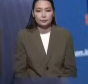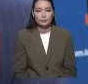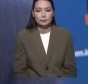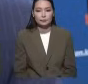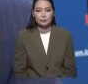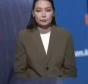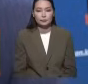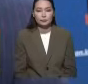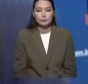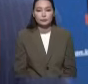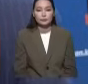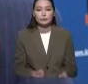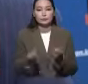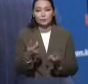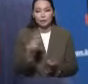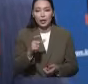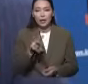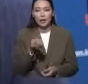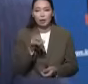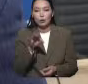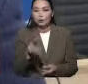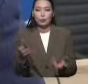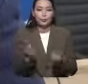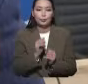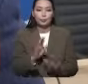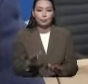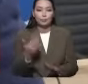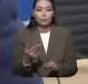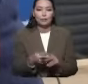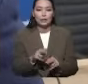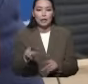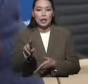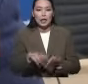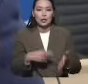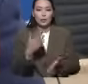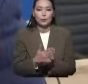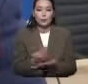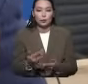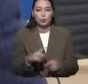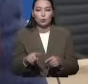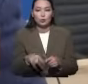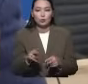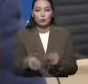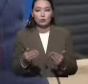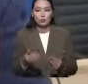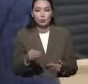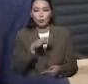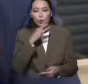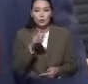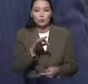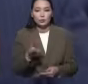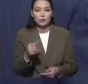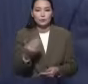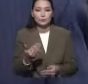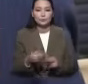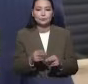Әкелген азықты бір элеваторда қабылдамайды. Бәрі лицензия алған, сол себептен 94 мың тонна бұйыл біздің Қостанай